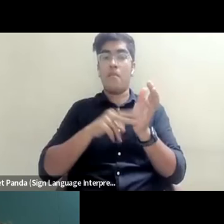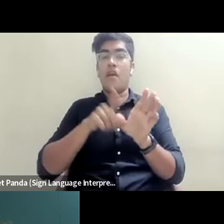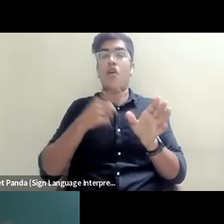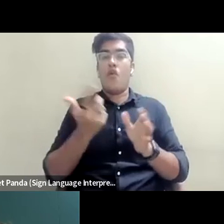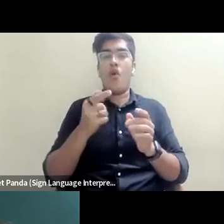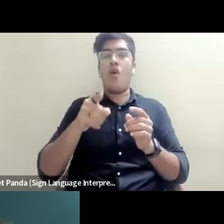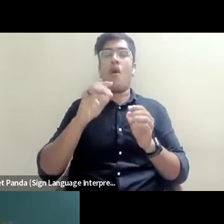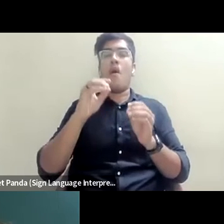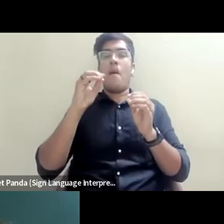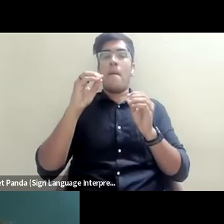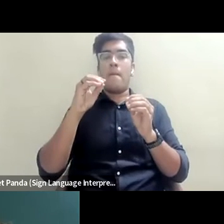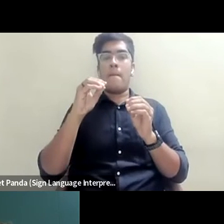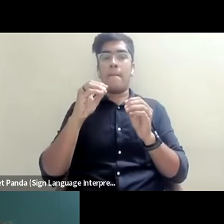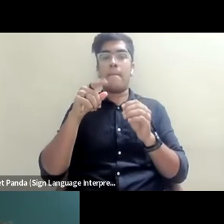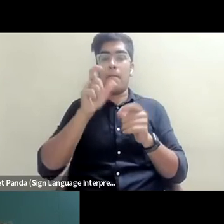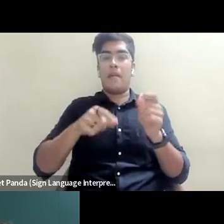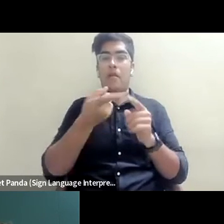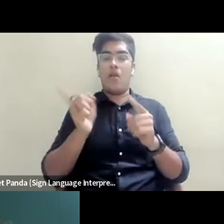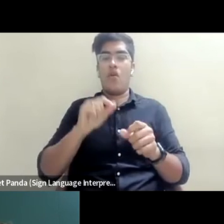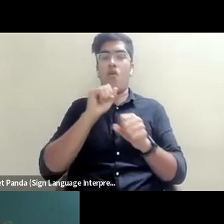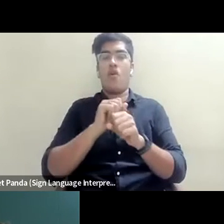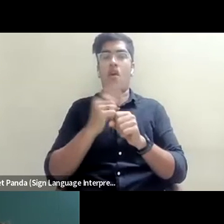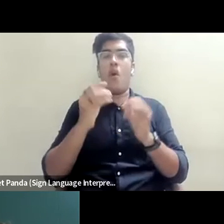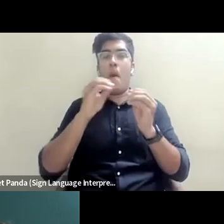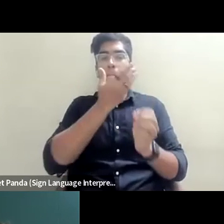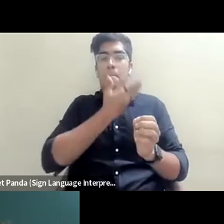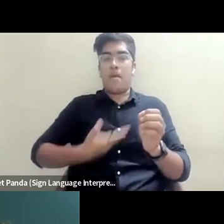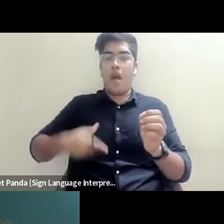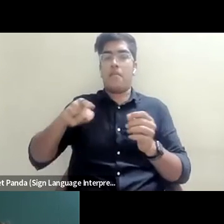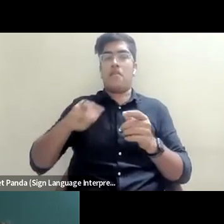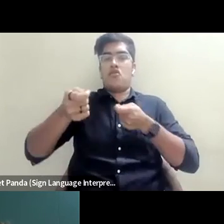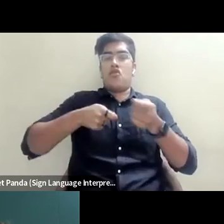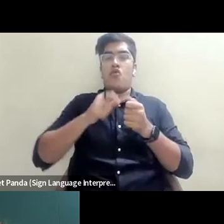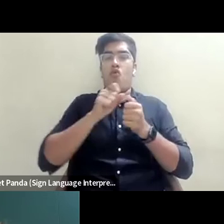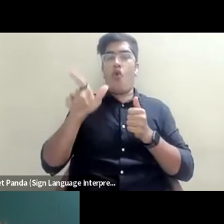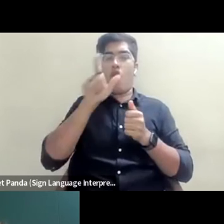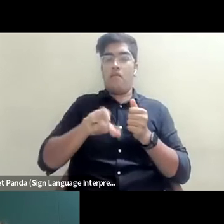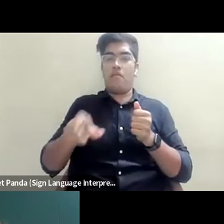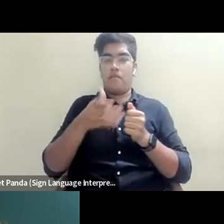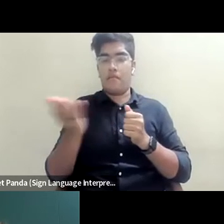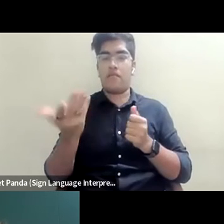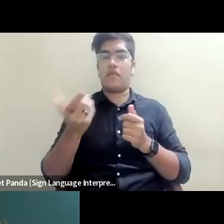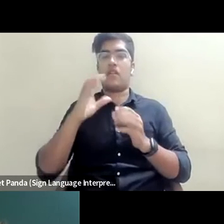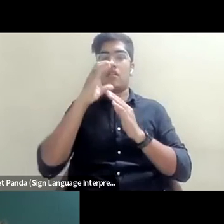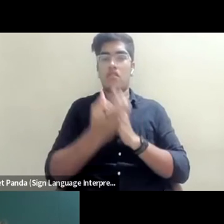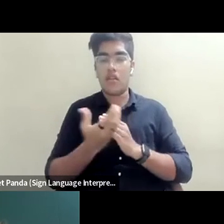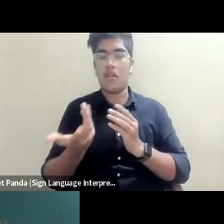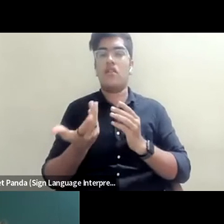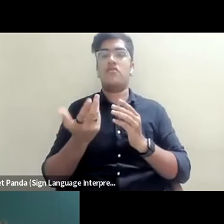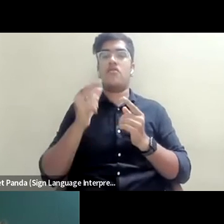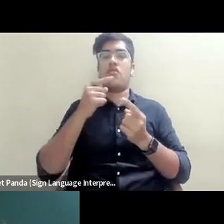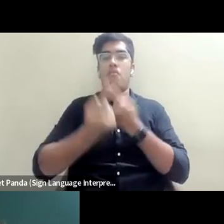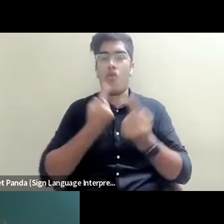The Brahminical hegemony controls everything. They controls culturally, they controls politically.